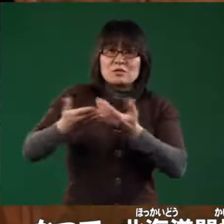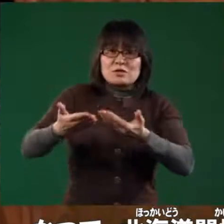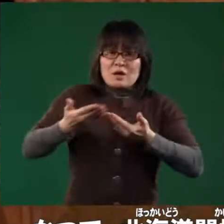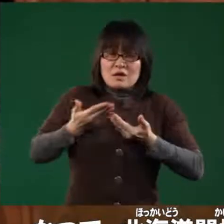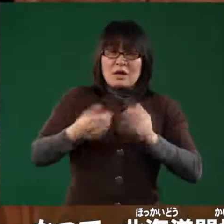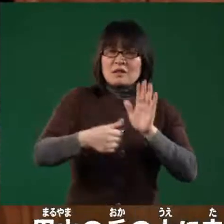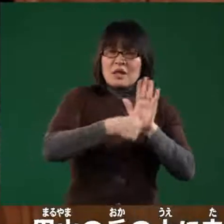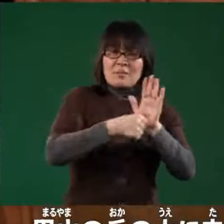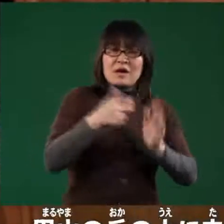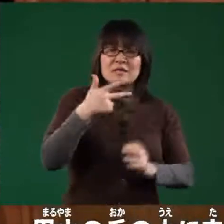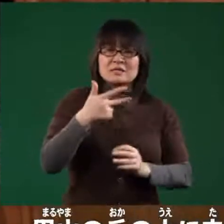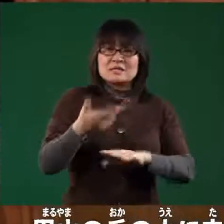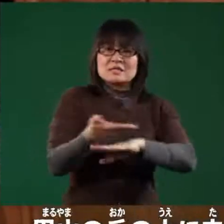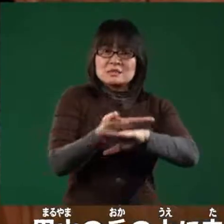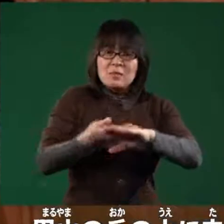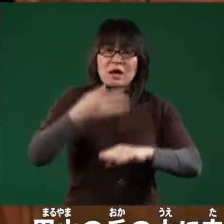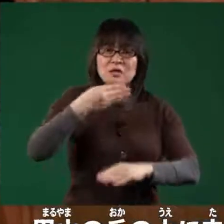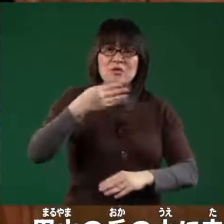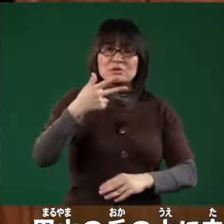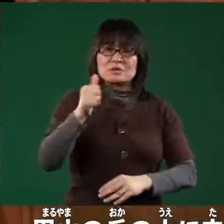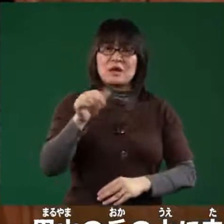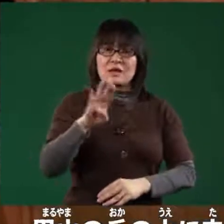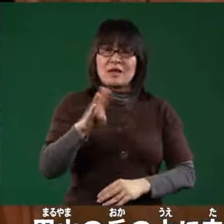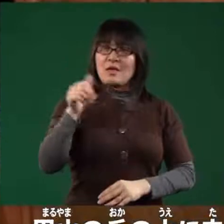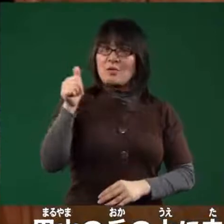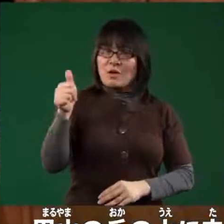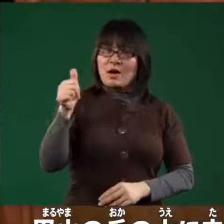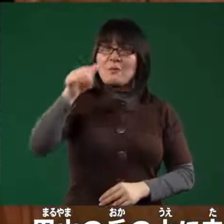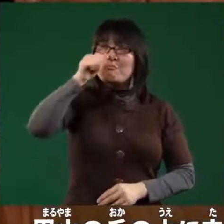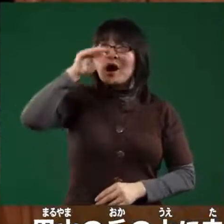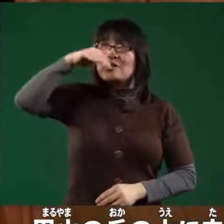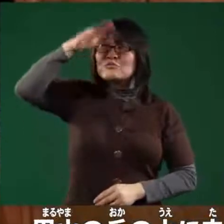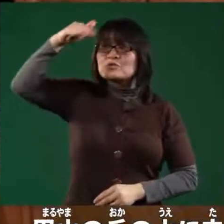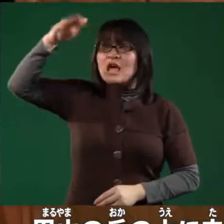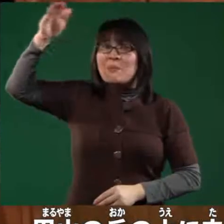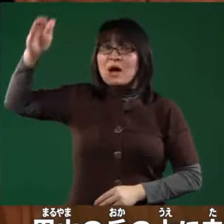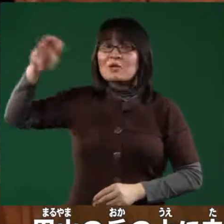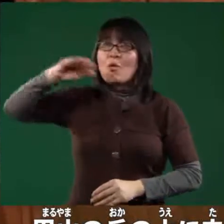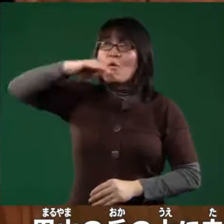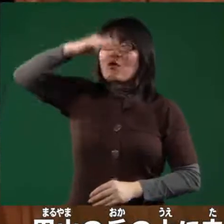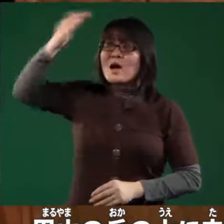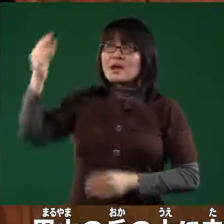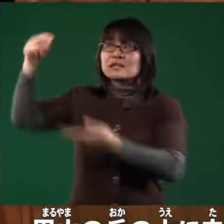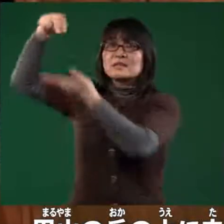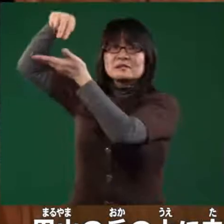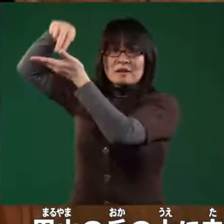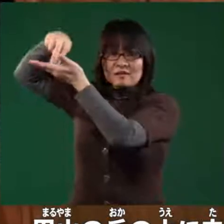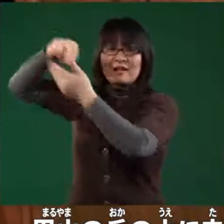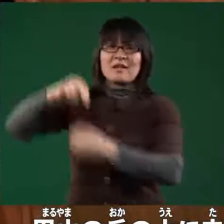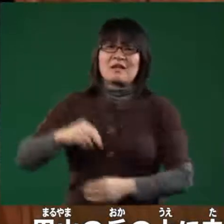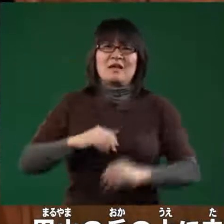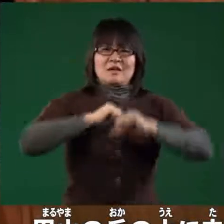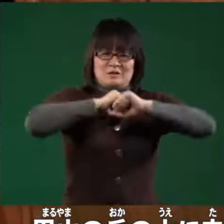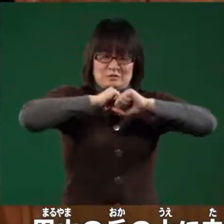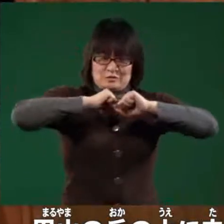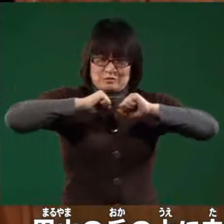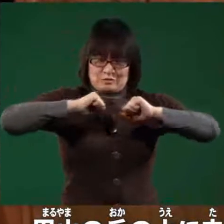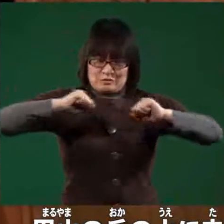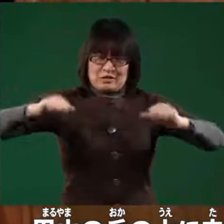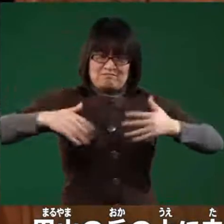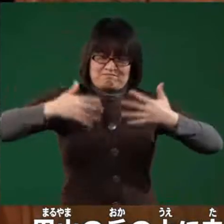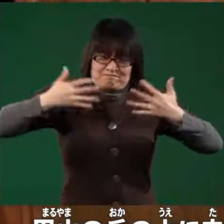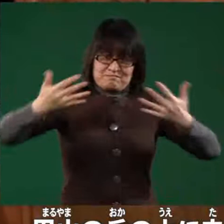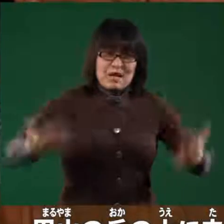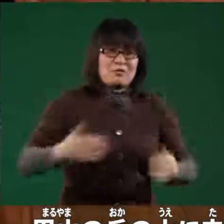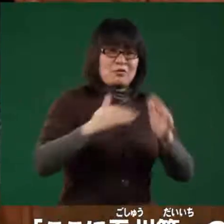義武は、丸山の丘の上に立ちまして、雄大で肥沃な石狩平野を眺